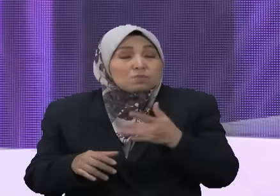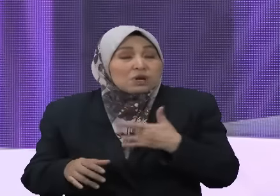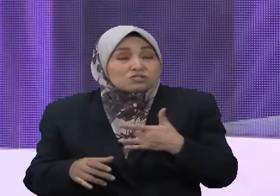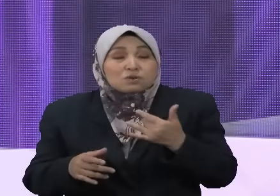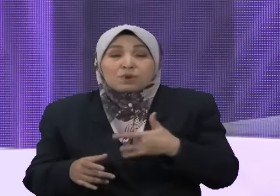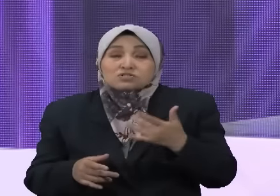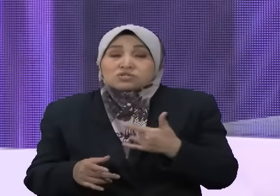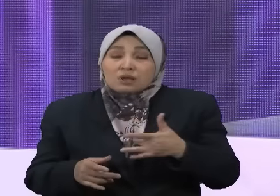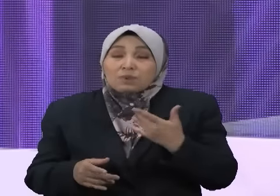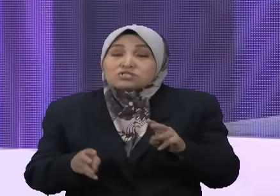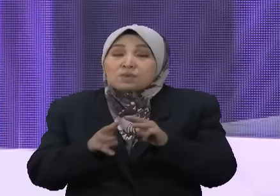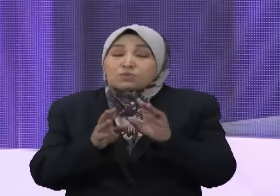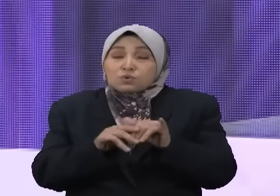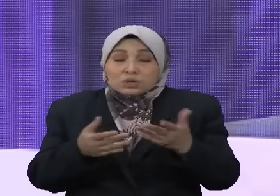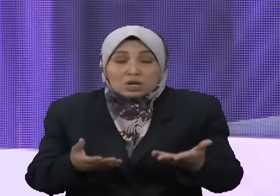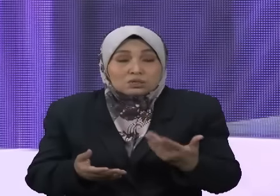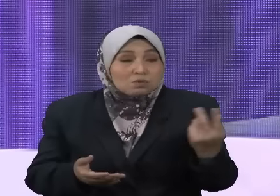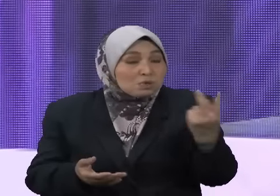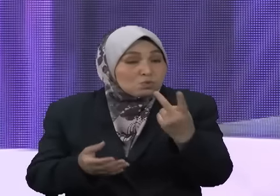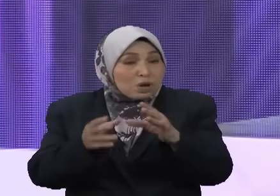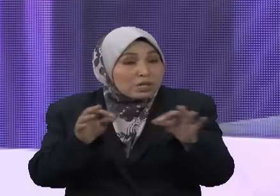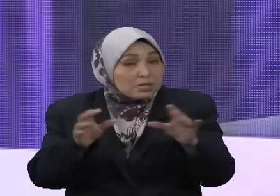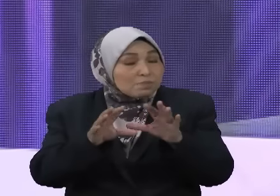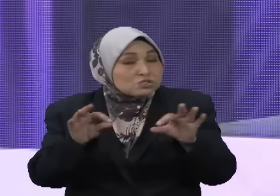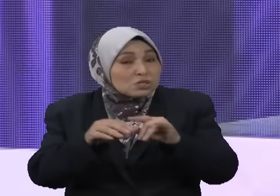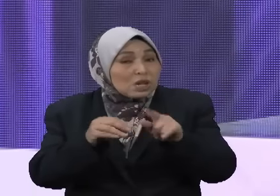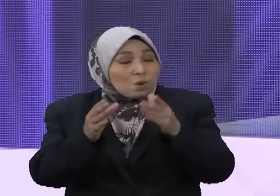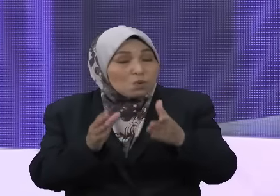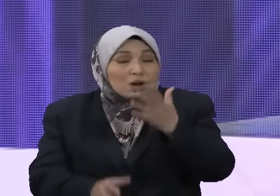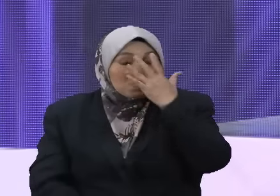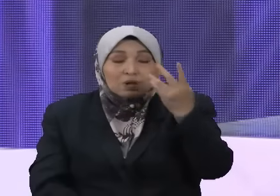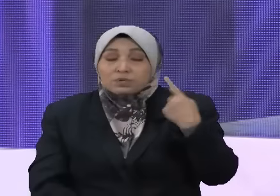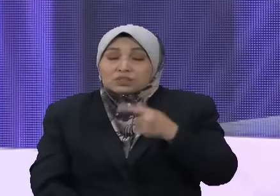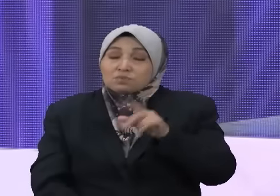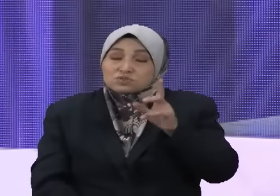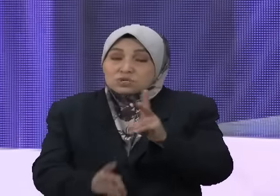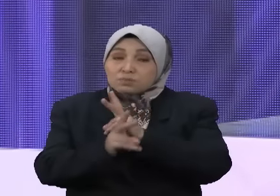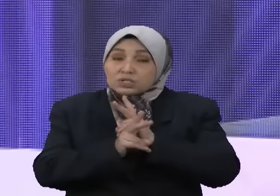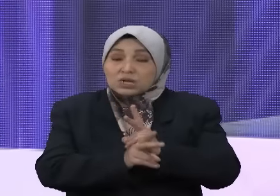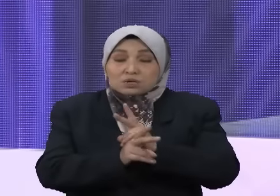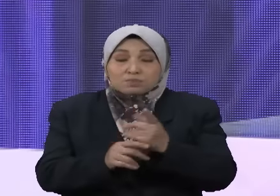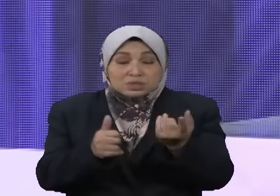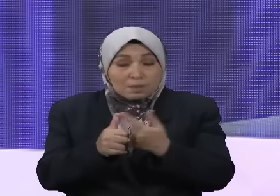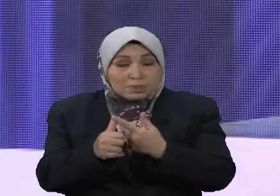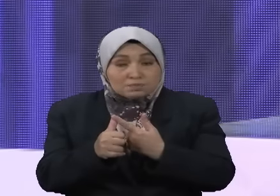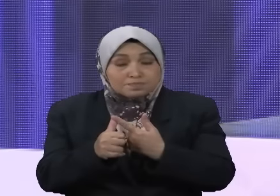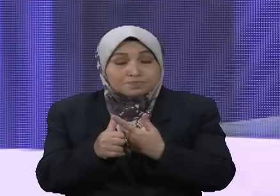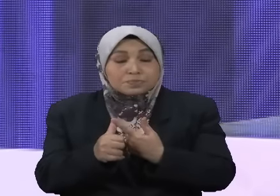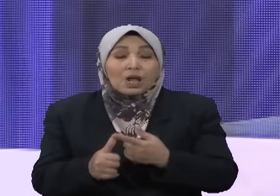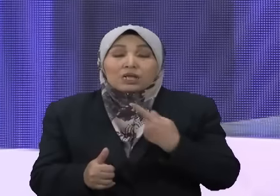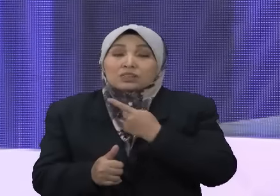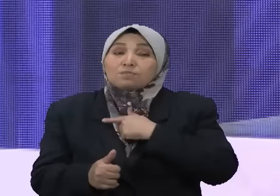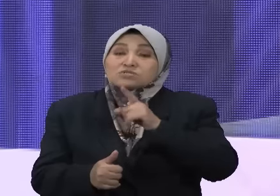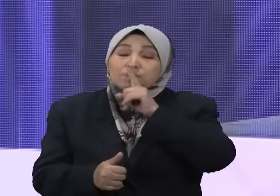perasaan macam tu kan walaupun kedua ayat ini menceritakan tentang orang munafik tetapi kita kena berjaga-jaga yang pertama sekali kita